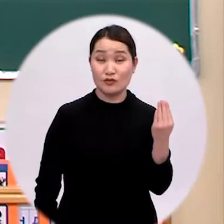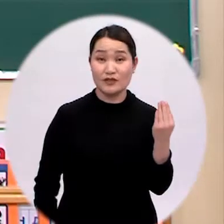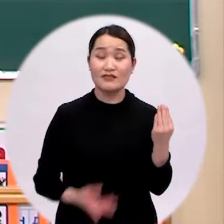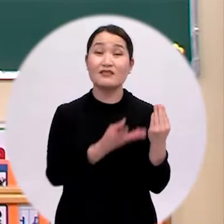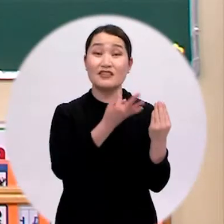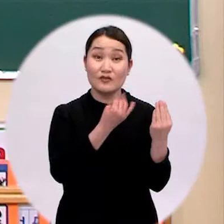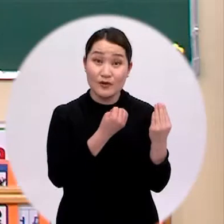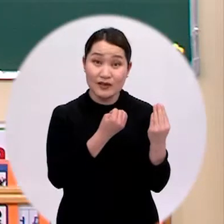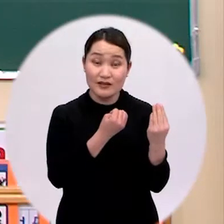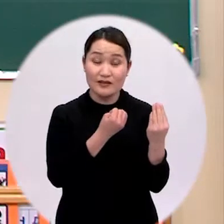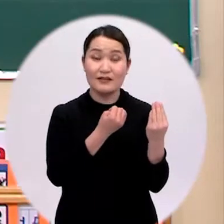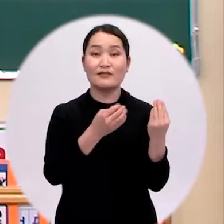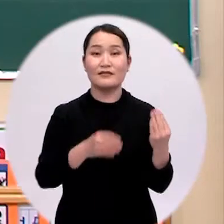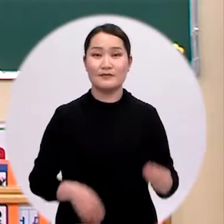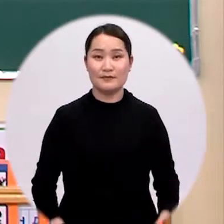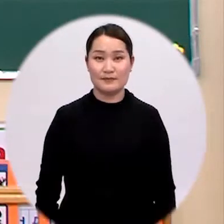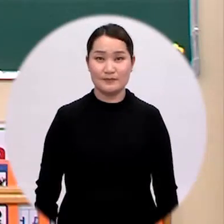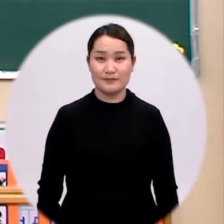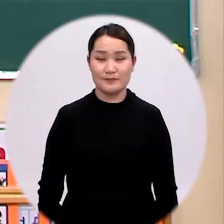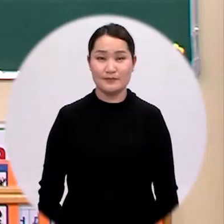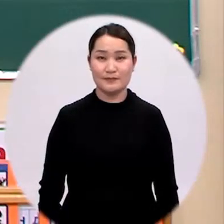Тэгвэл зүүн гар талд хэдэн төгрөг байна?